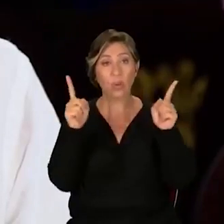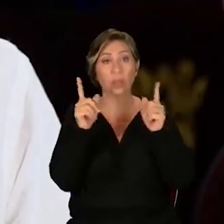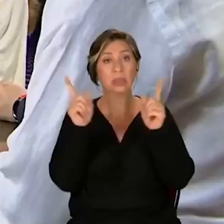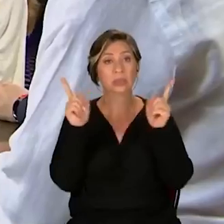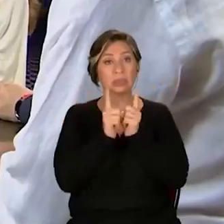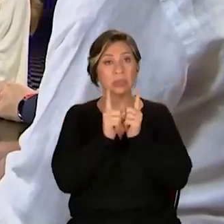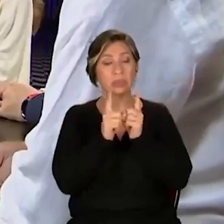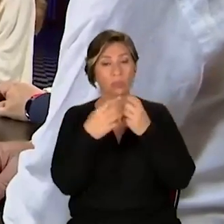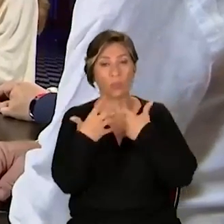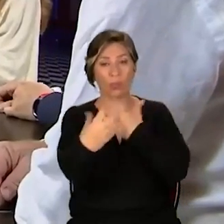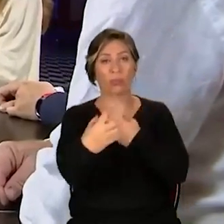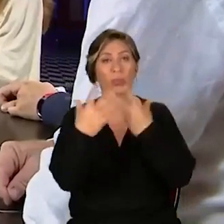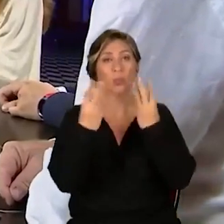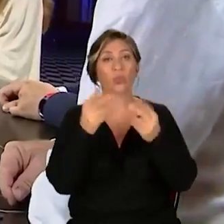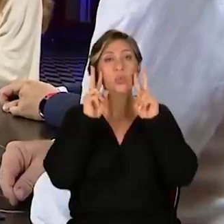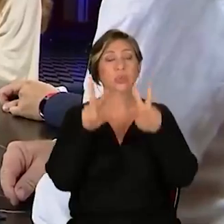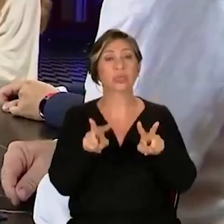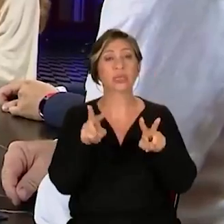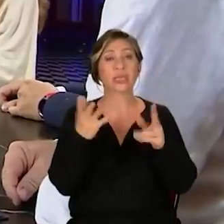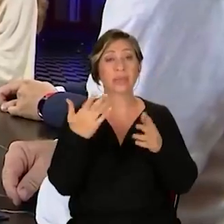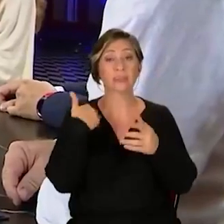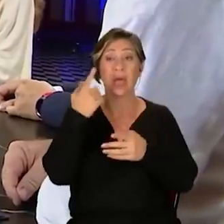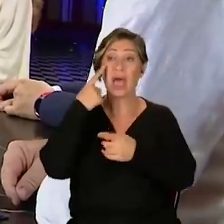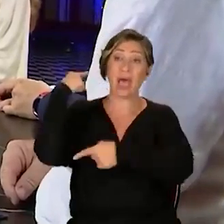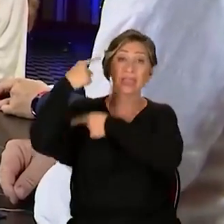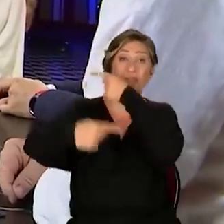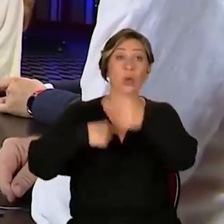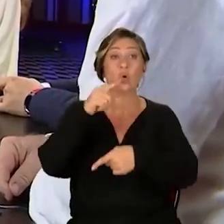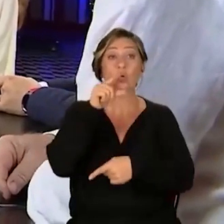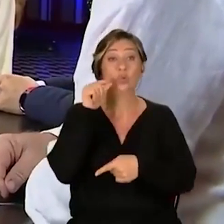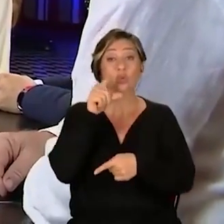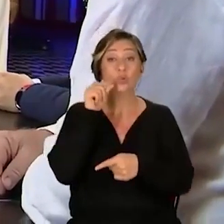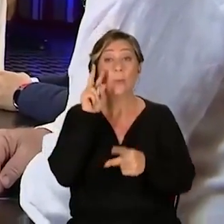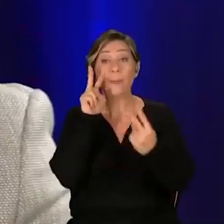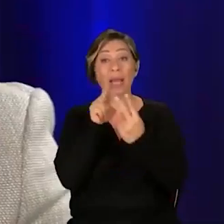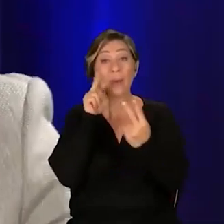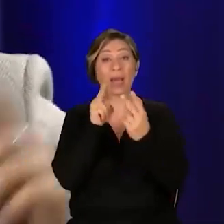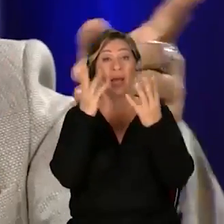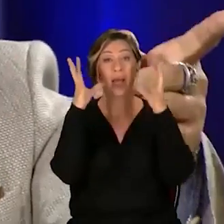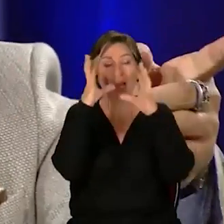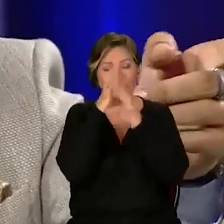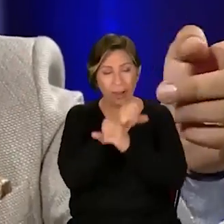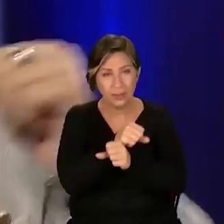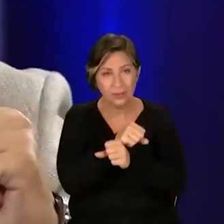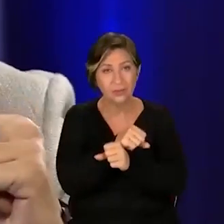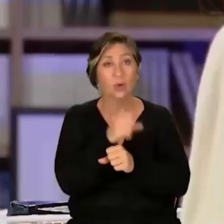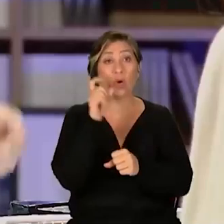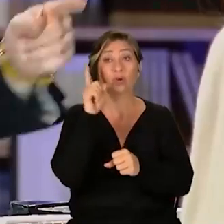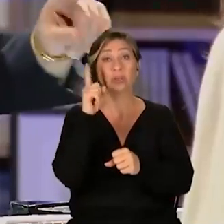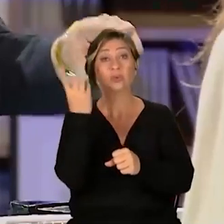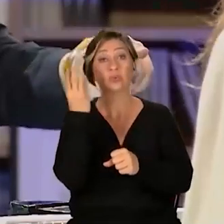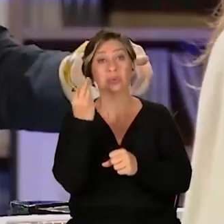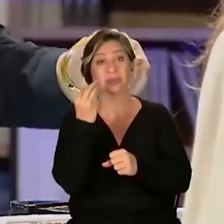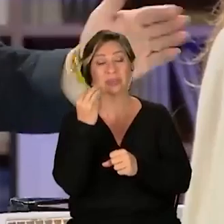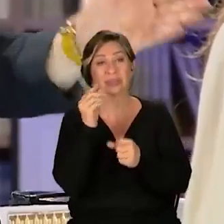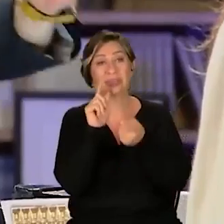gibi kısaldığını gösterdi. Yani bizim atalarımızın söylediği üzüm üzüm baka baka kararır. Şimdi hocamız çok güzel bir şey söyledi. Özür